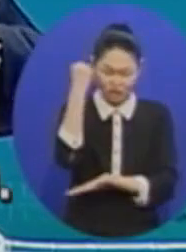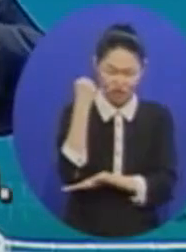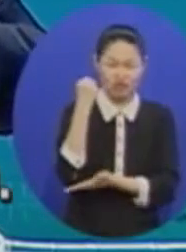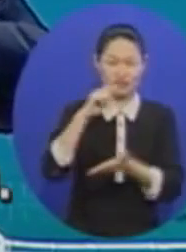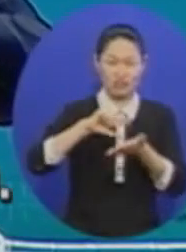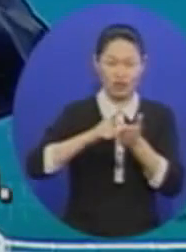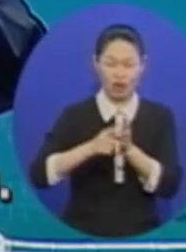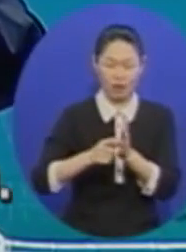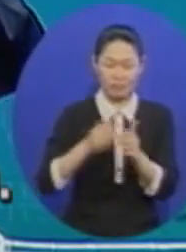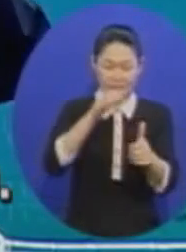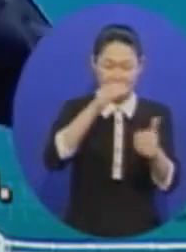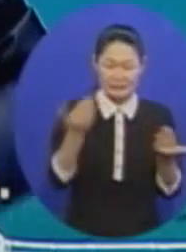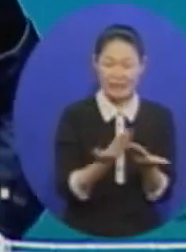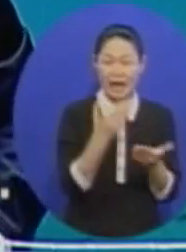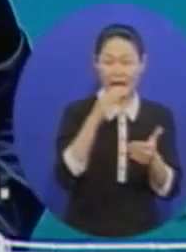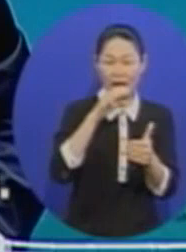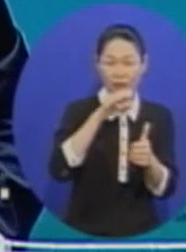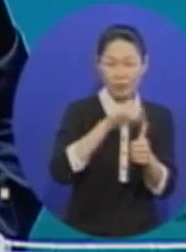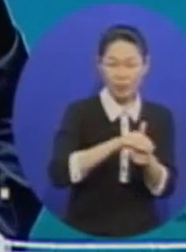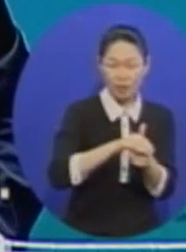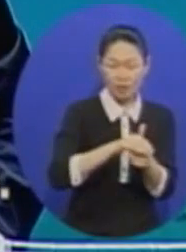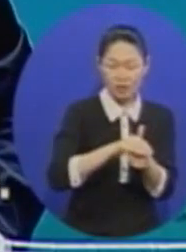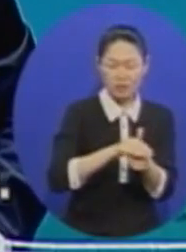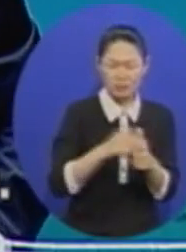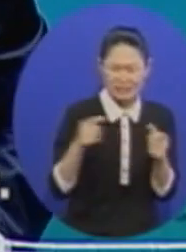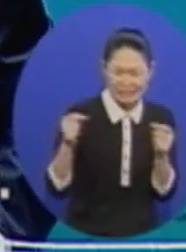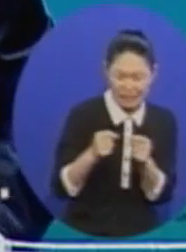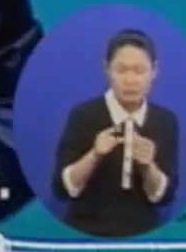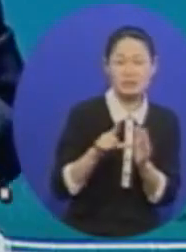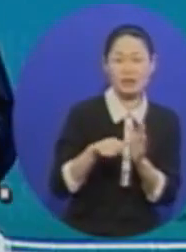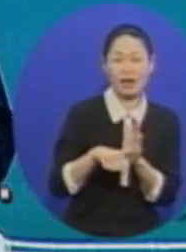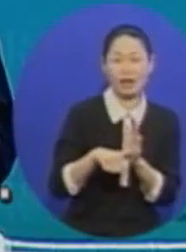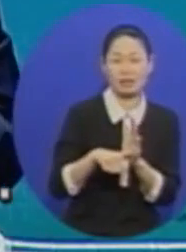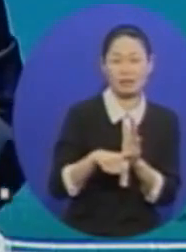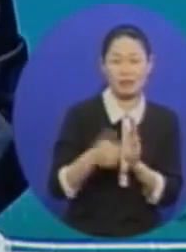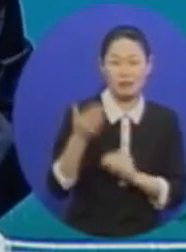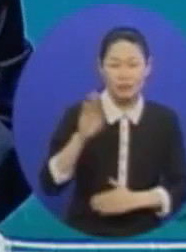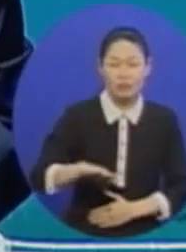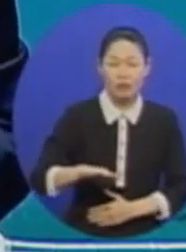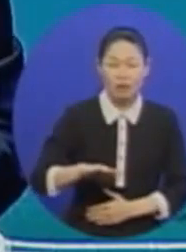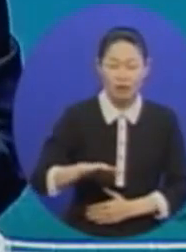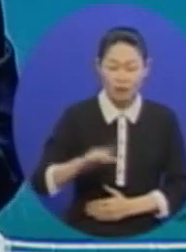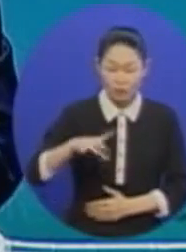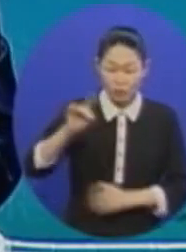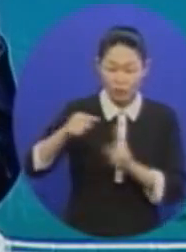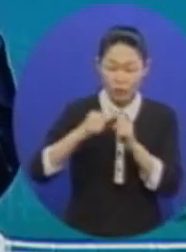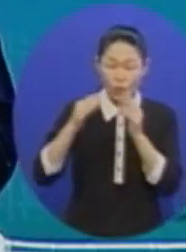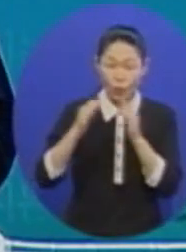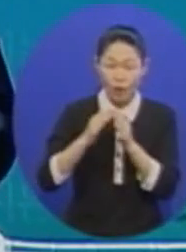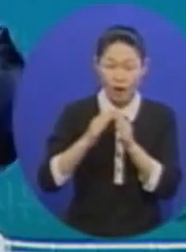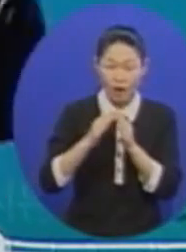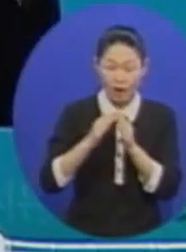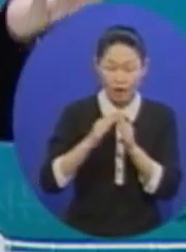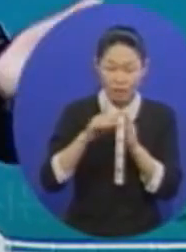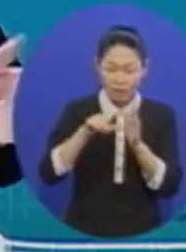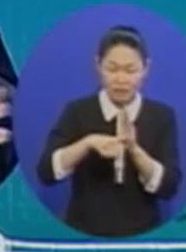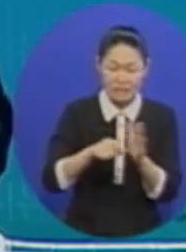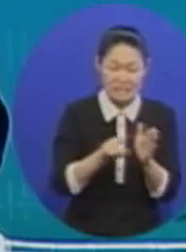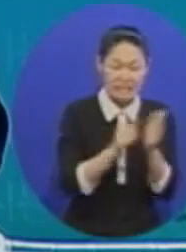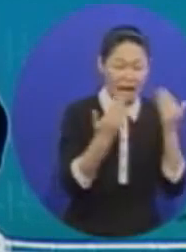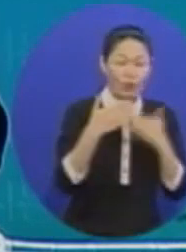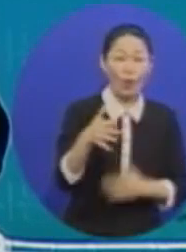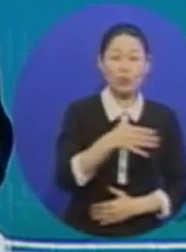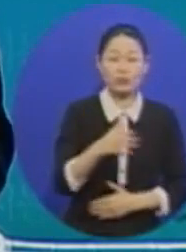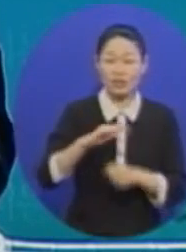는 얼마나 짧은 시간 입니까 그런데 착수 초대교회의 시절에는 신학교 도 없어요